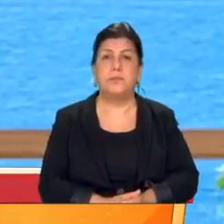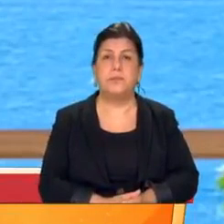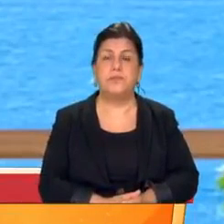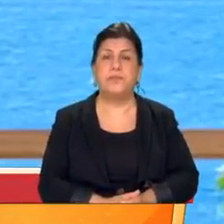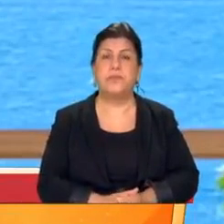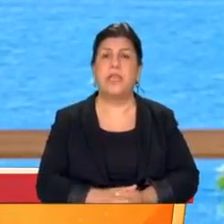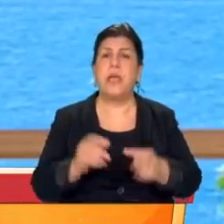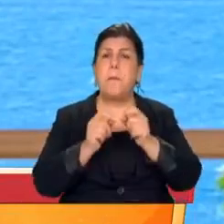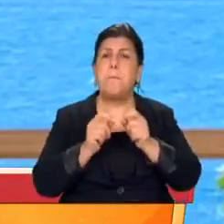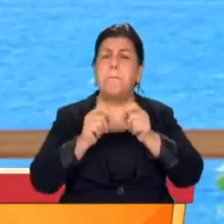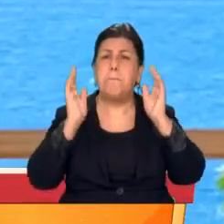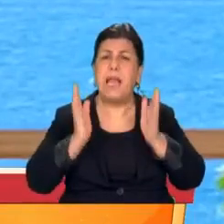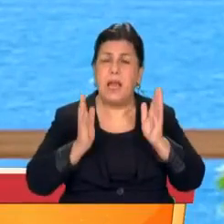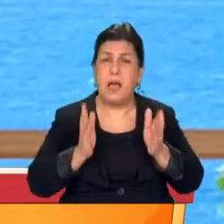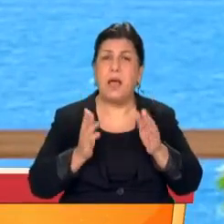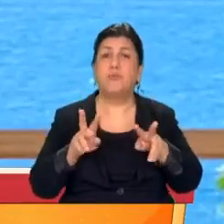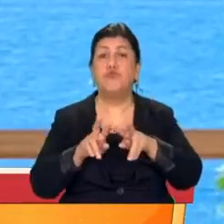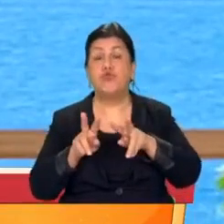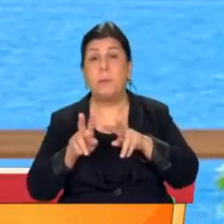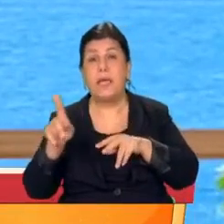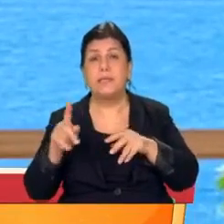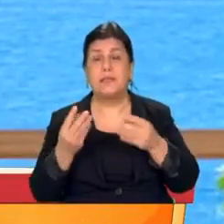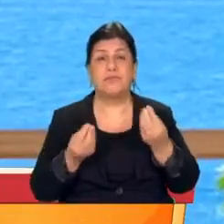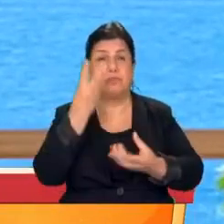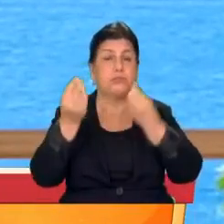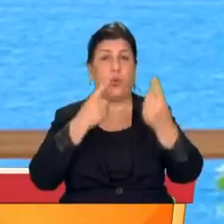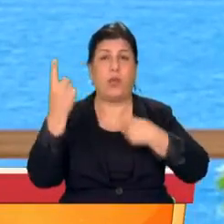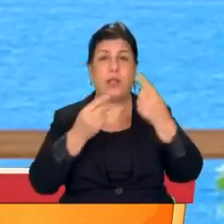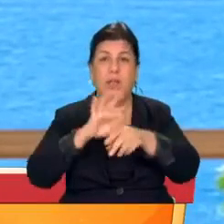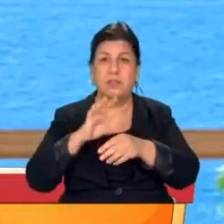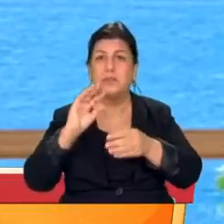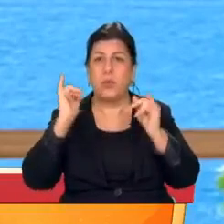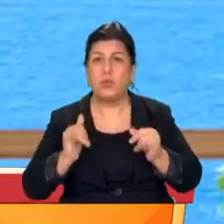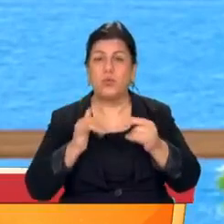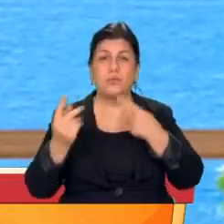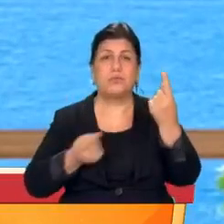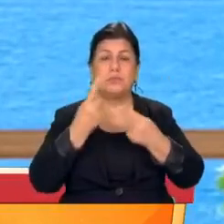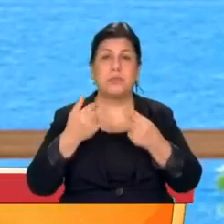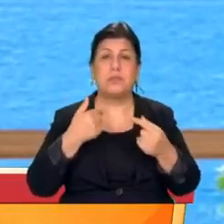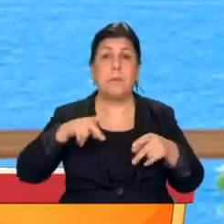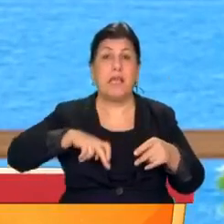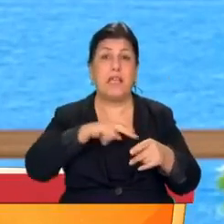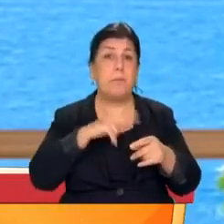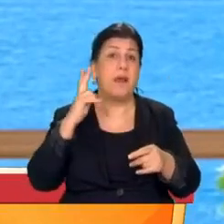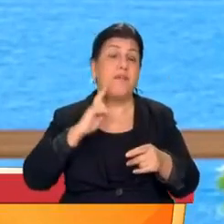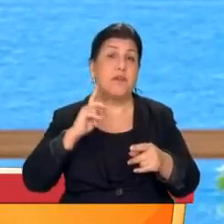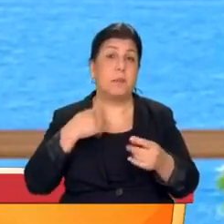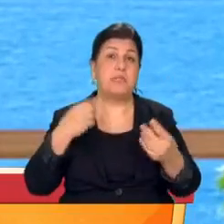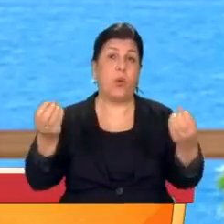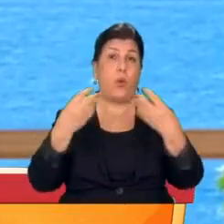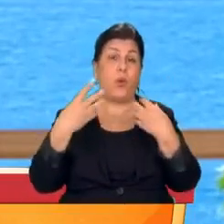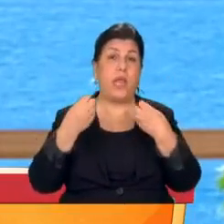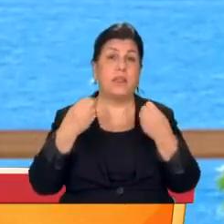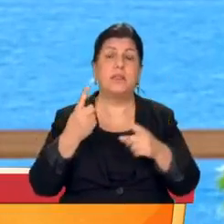Bela ve musibetten anında Peygamber Efendimiz aleyhissalâtü vesselâm bizlere öğrettiği bir şey